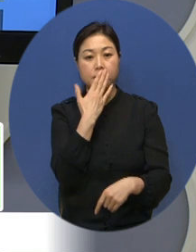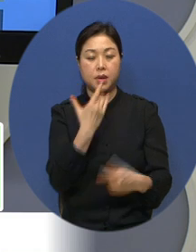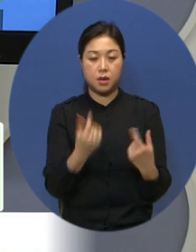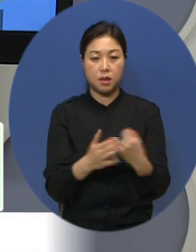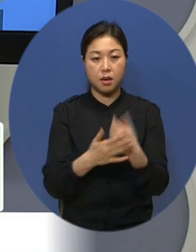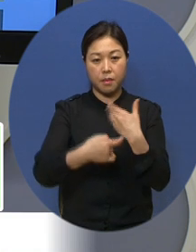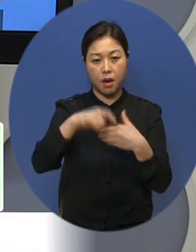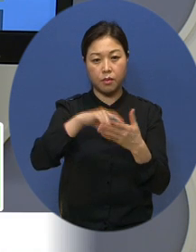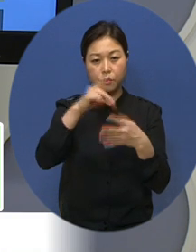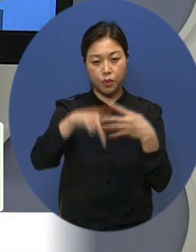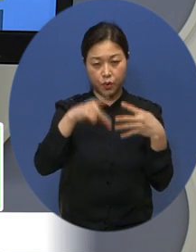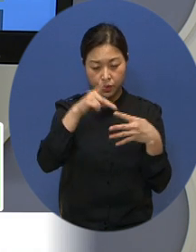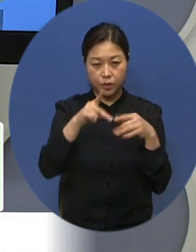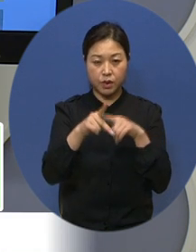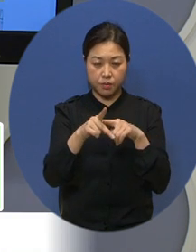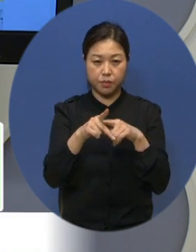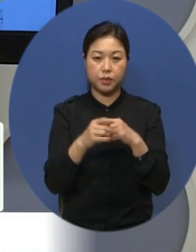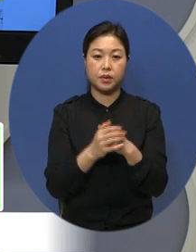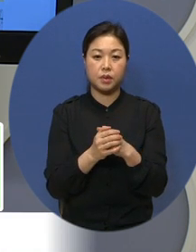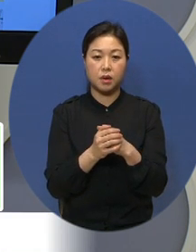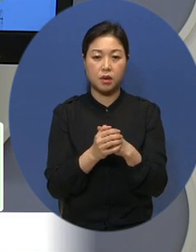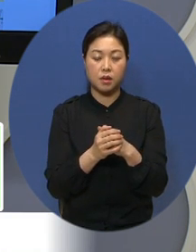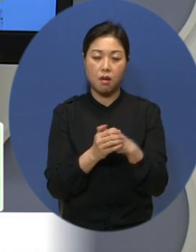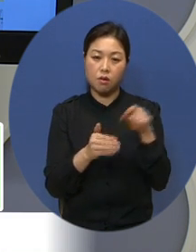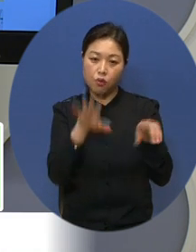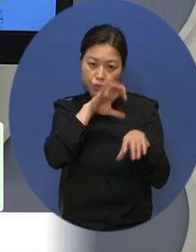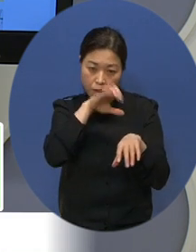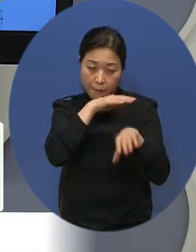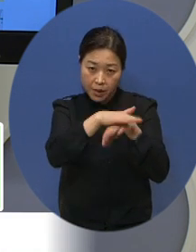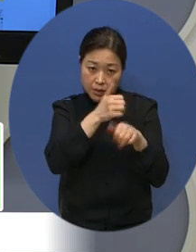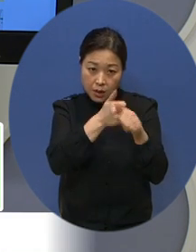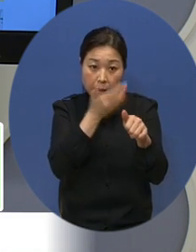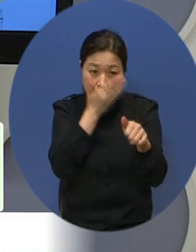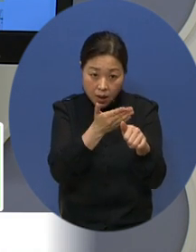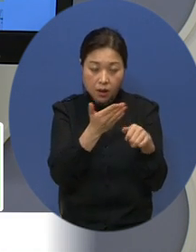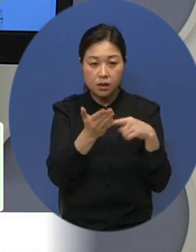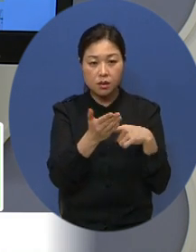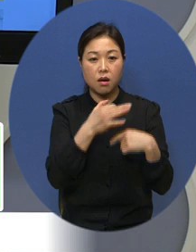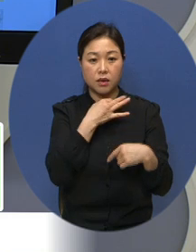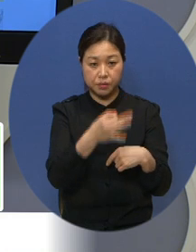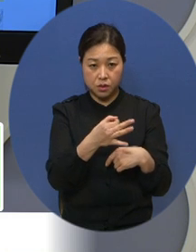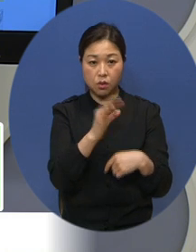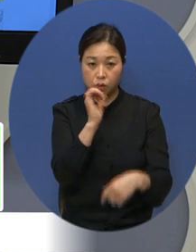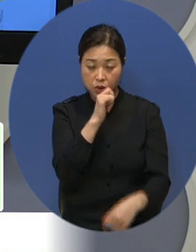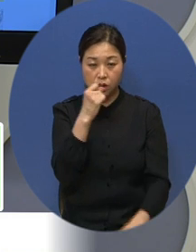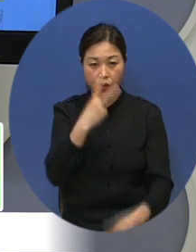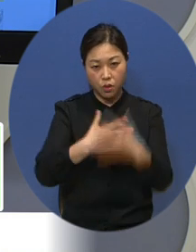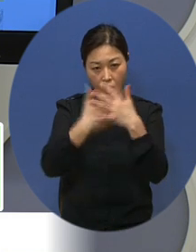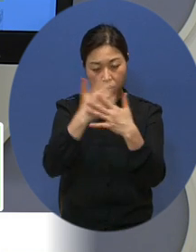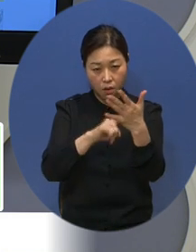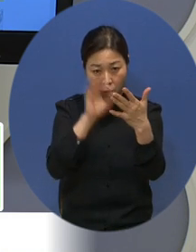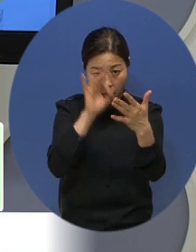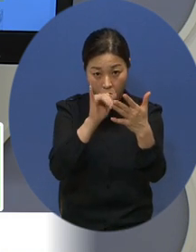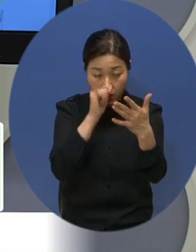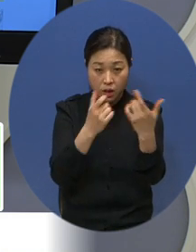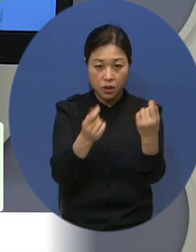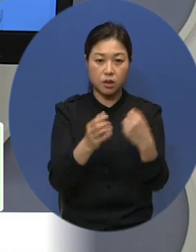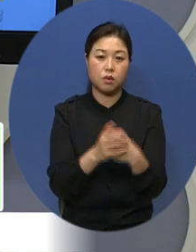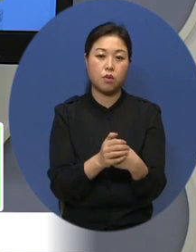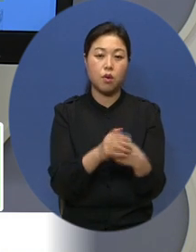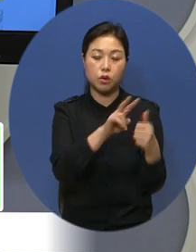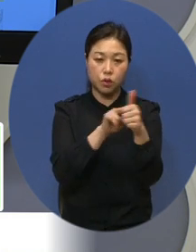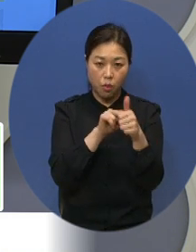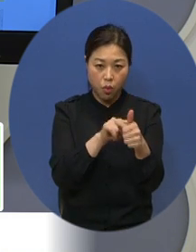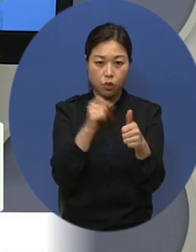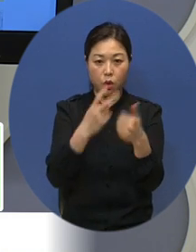마음 프로그램은 사용자가 쉽게 훈련을 따라할 수 있도록 음성 안내와 동영상을 지원하며 추가적인 정보나